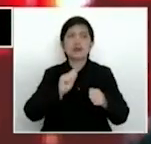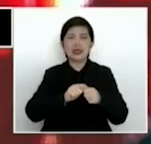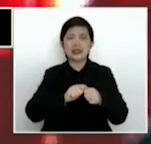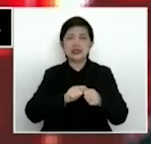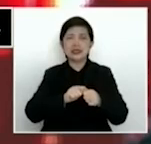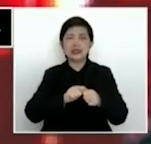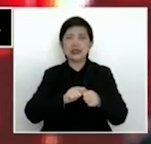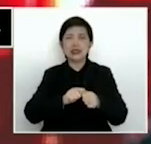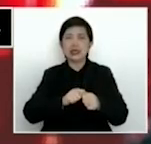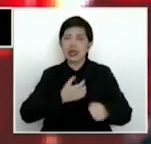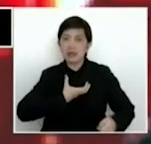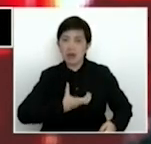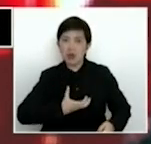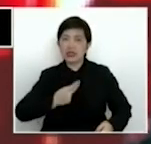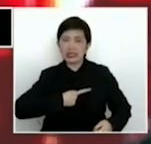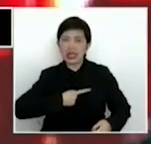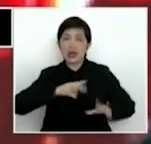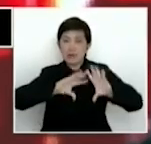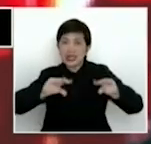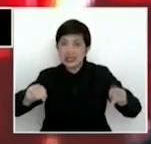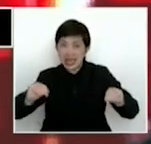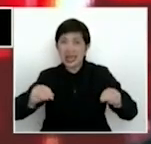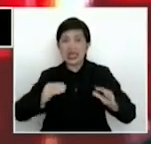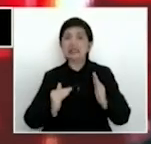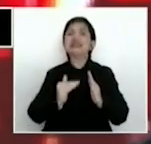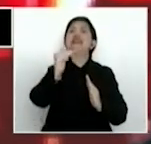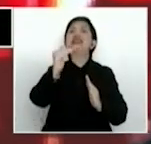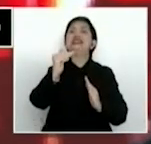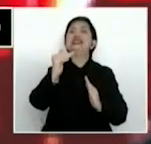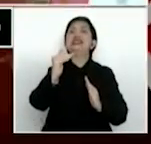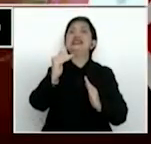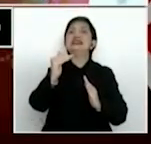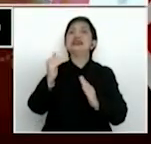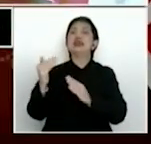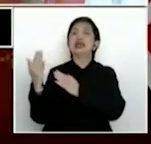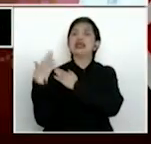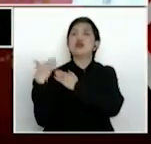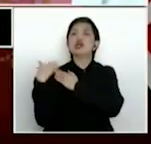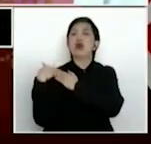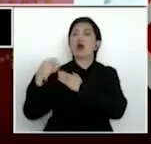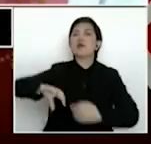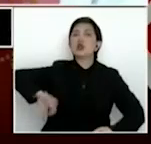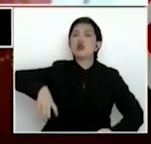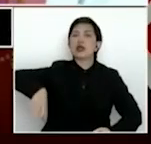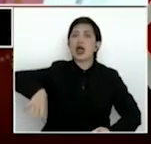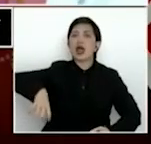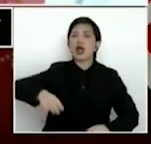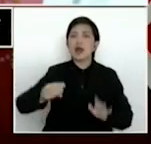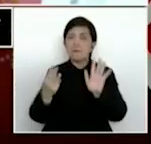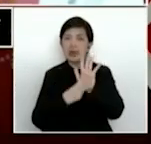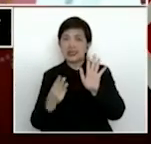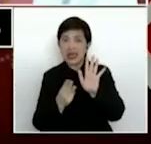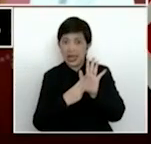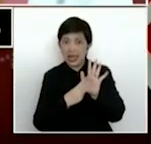sehingga kemauan untuk bekerja itu menjadi tinggi menjadi tanggung jawab dari keluarga dan persoalan yang harus